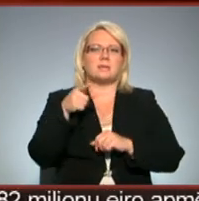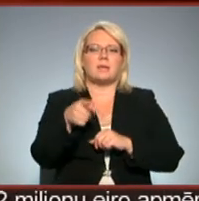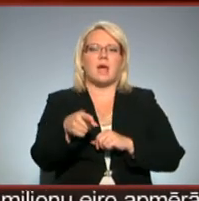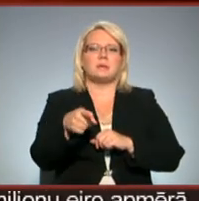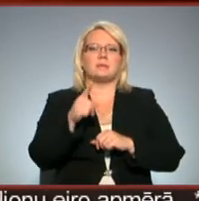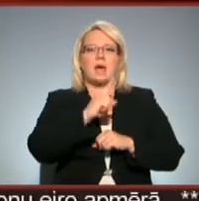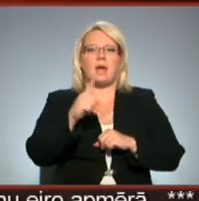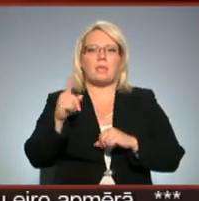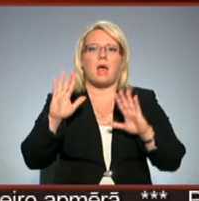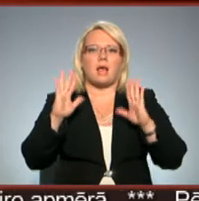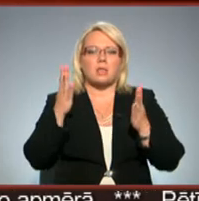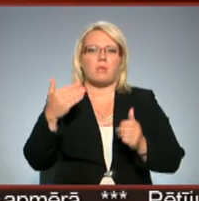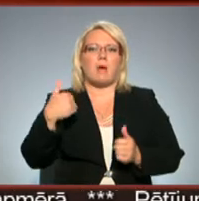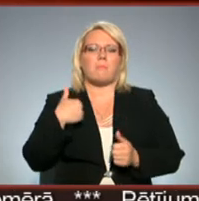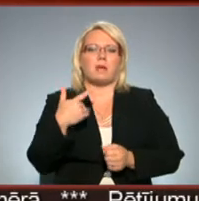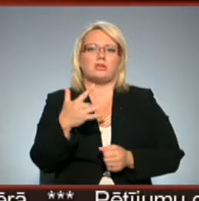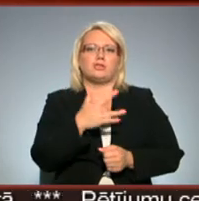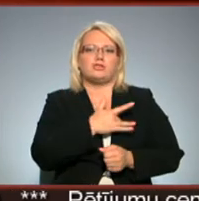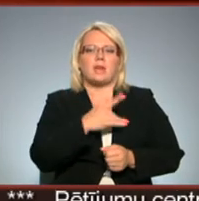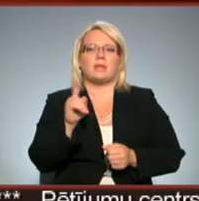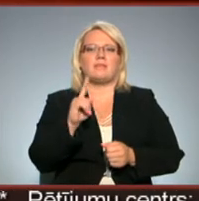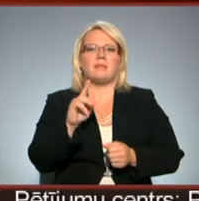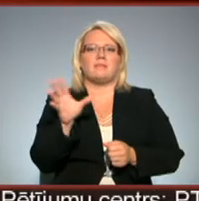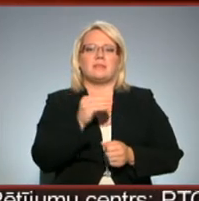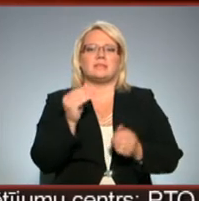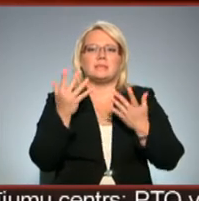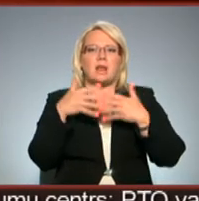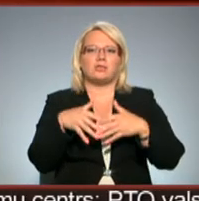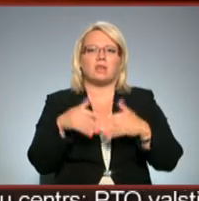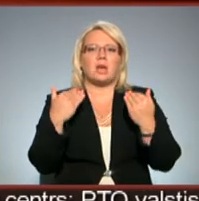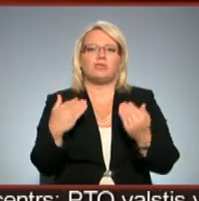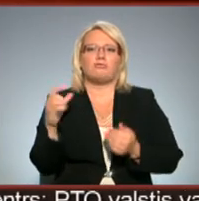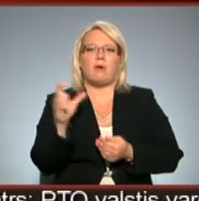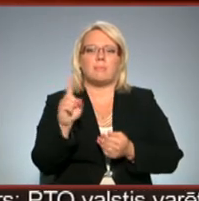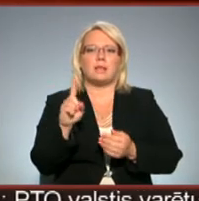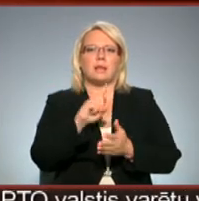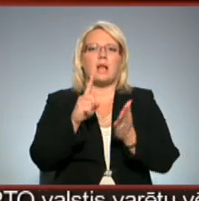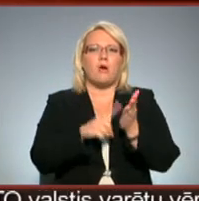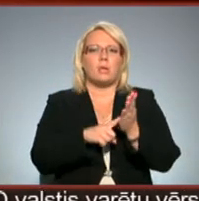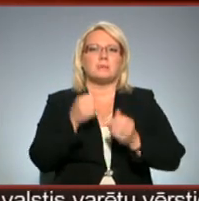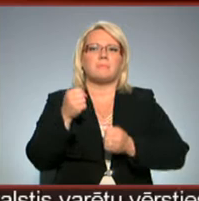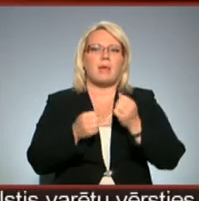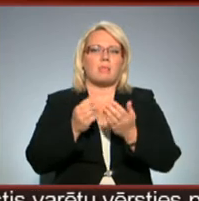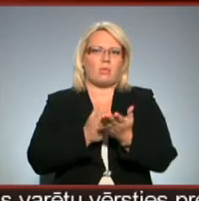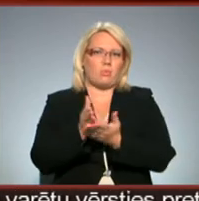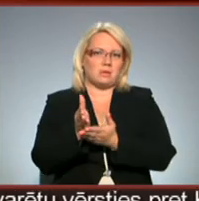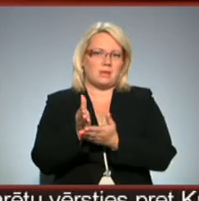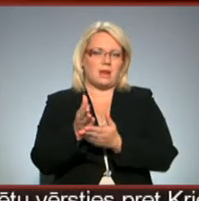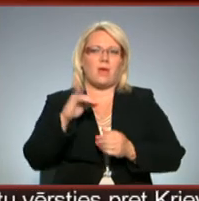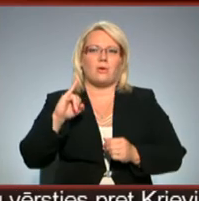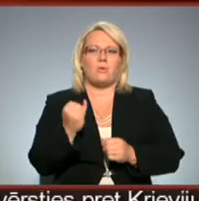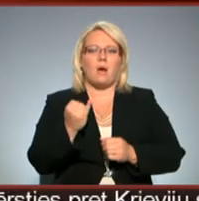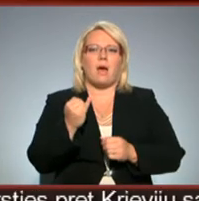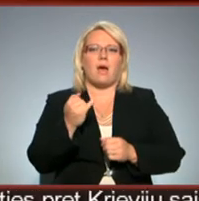Tas katrā gadījumā man šķiet, kad vissarežģītākais ir šobrīd jautājums piena nozare, jo viņi